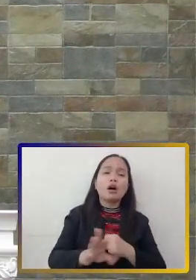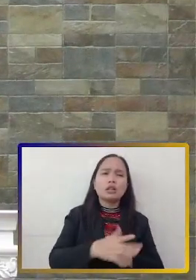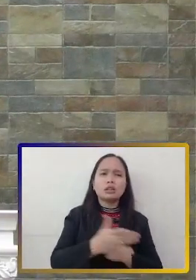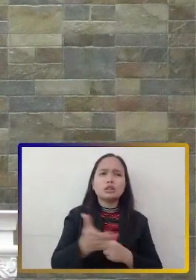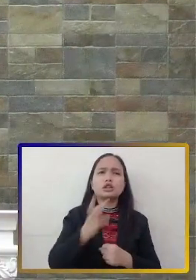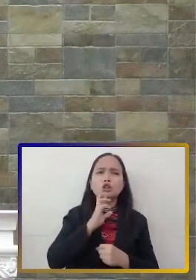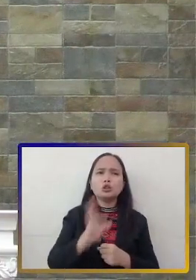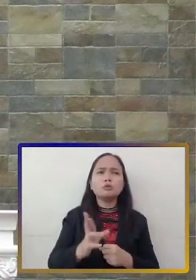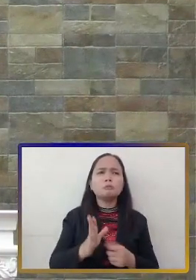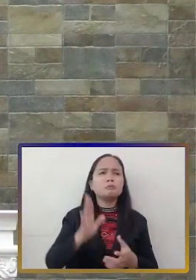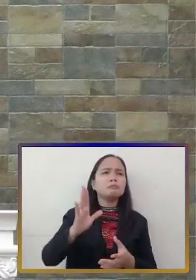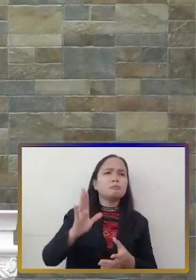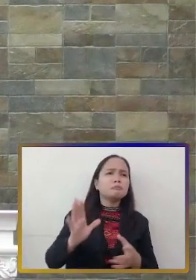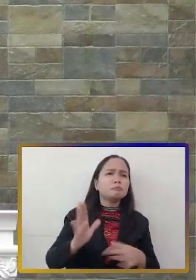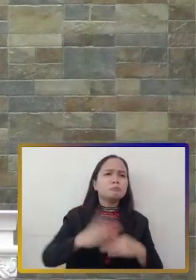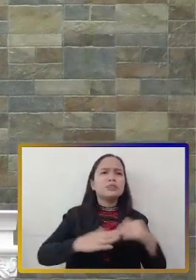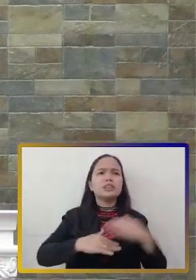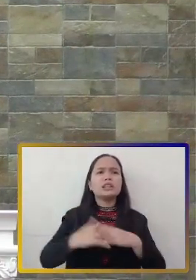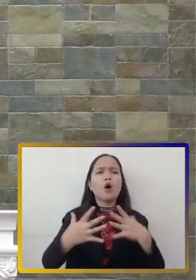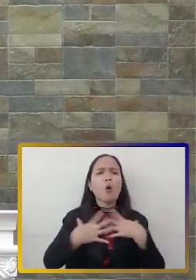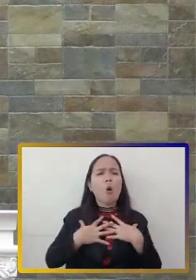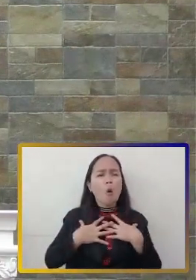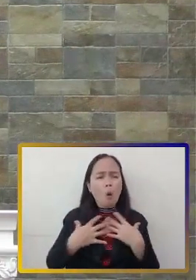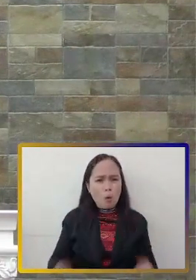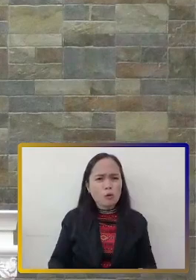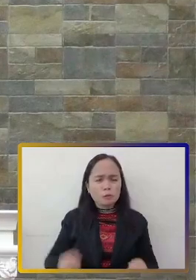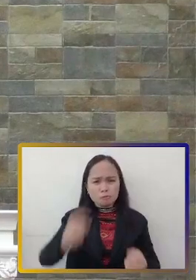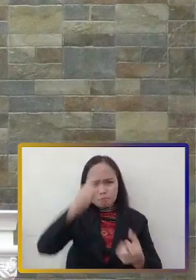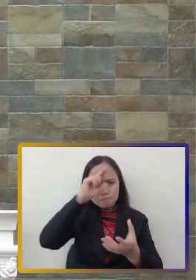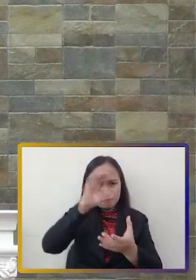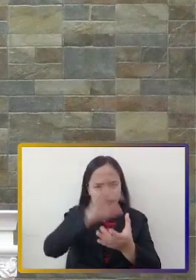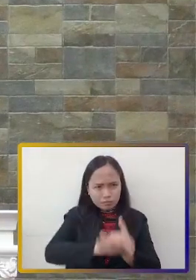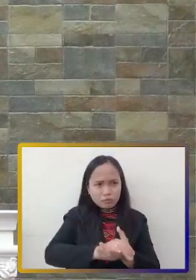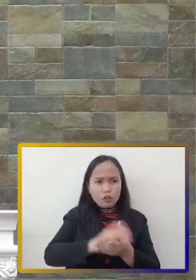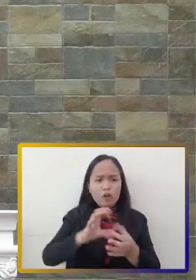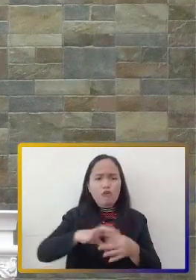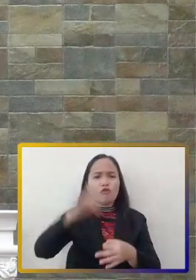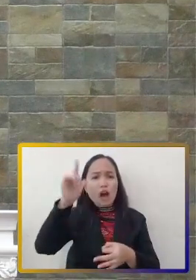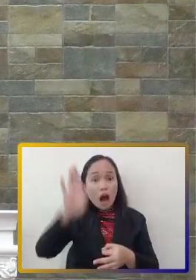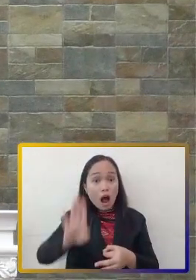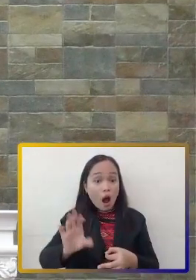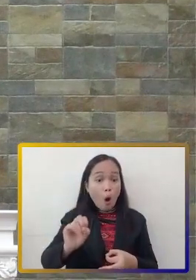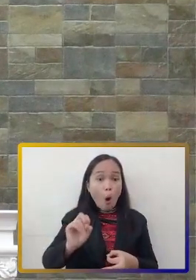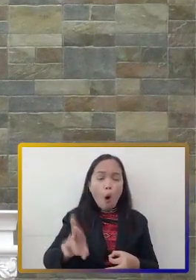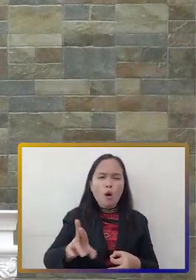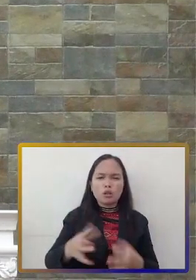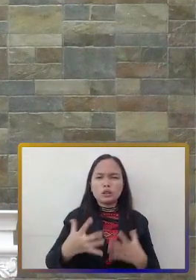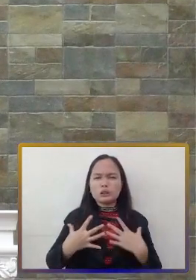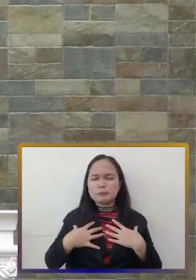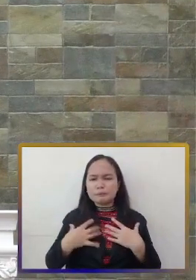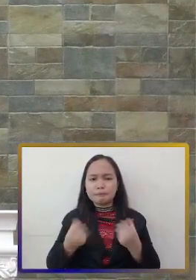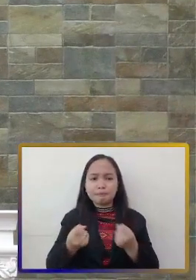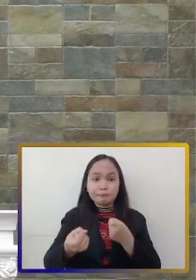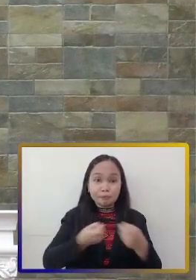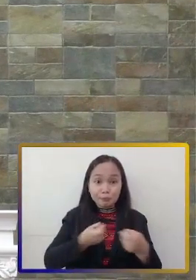of God or a stronghold of Satan?